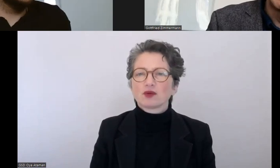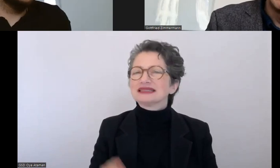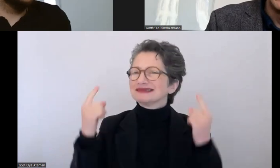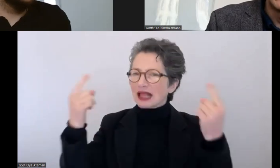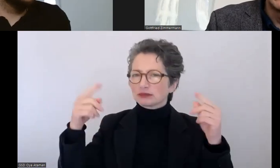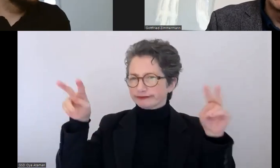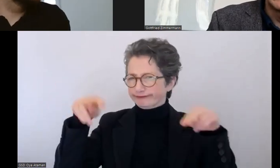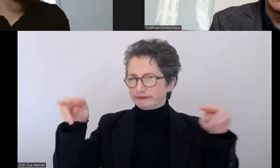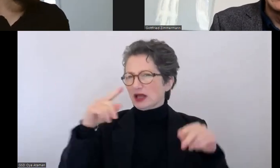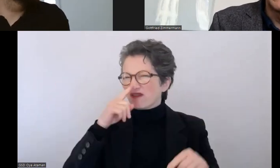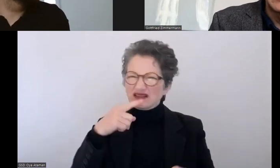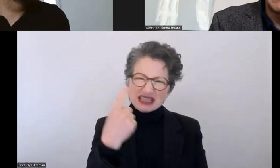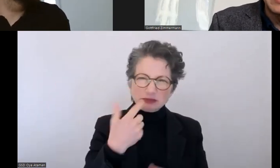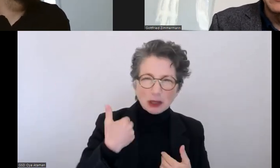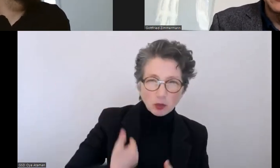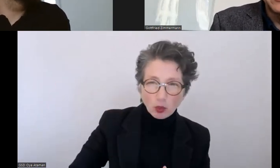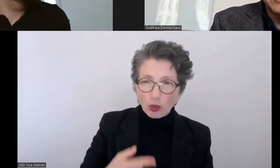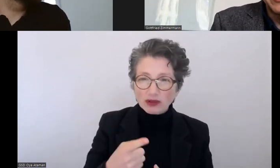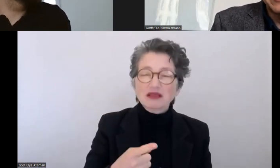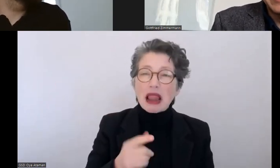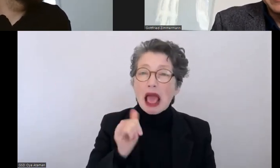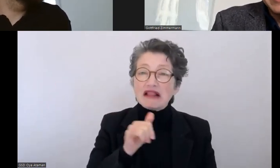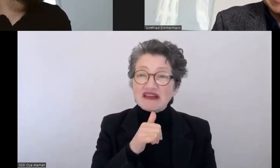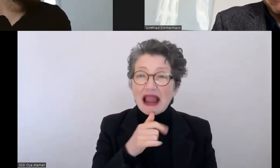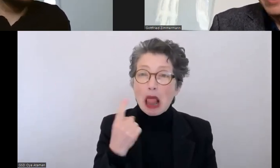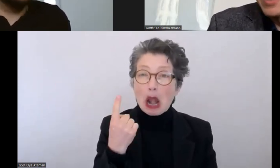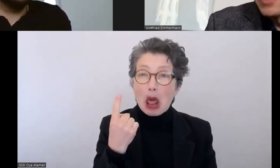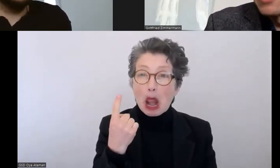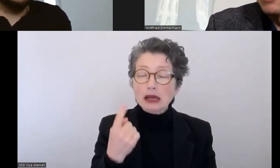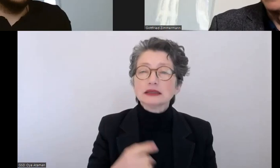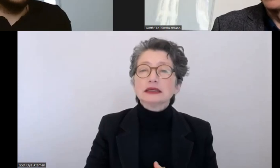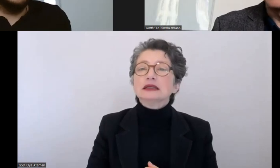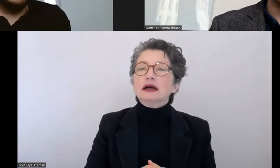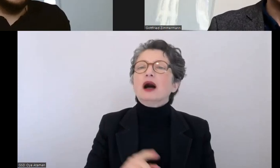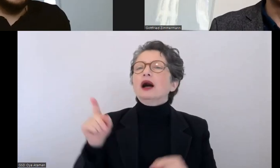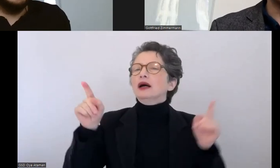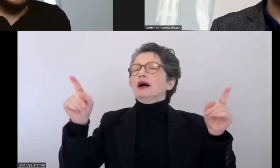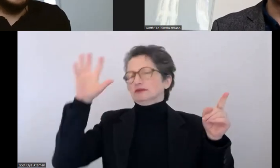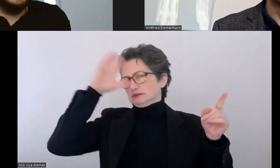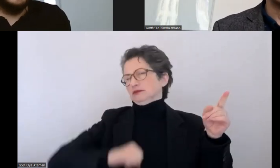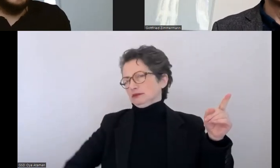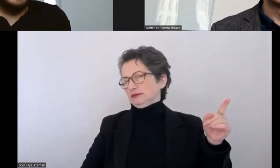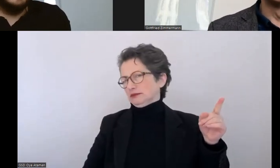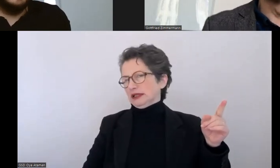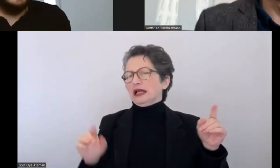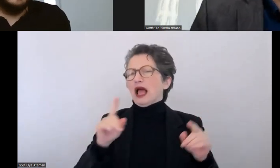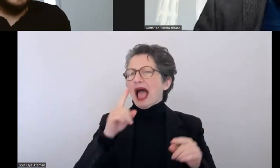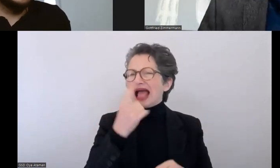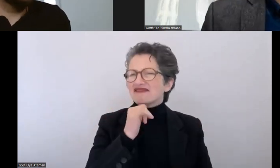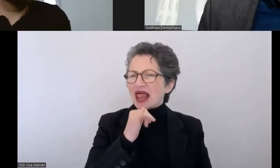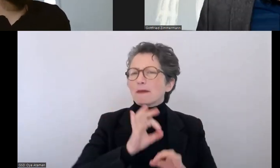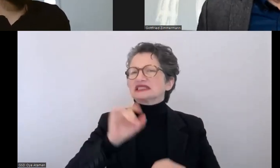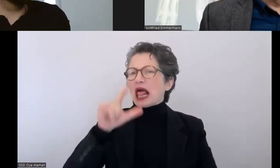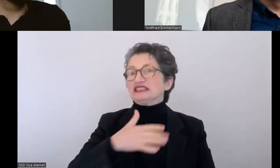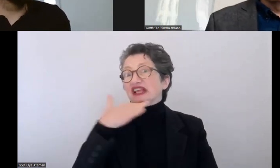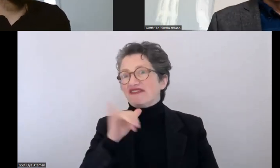wenn man sich bemüht. Wenn man einen Fehler macht, ist das natürlich wesentlich besser, als wenn man lauter Fehler macht. Aber vor dem Gesetz